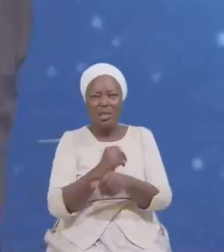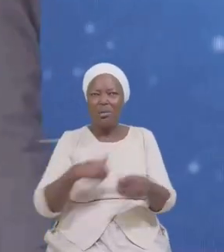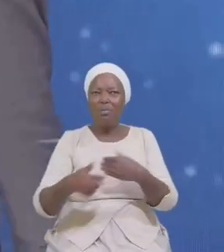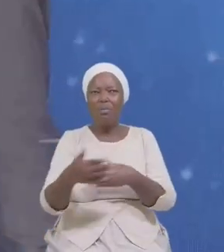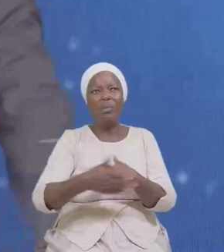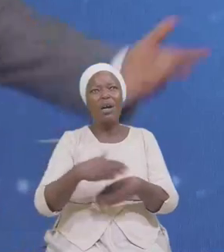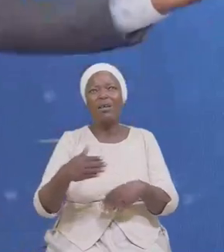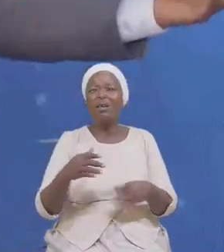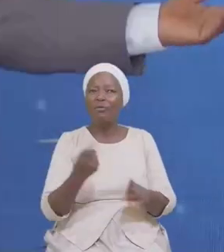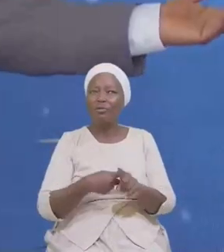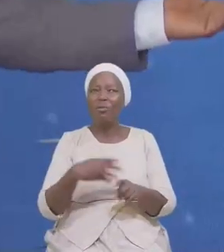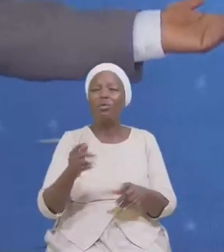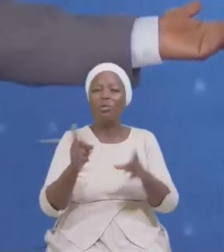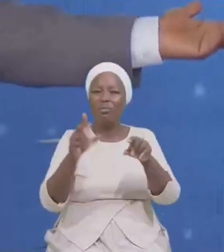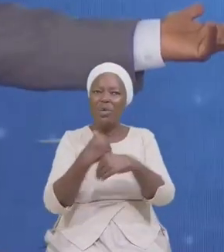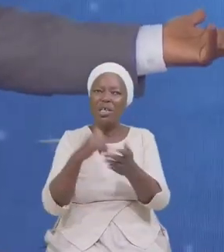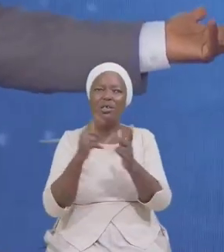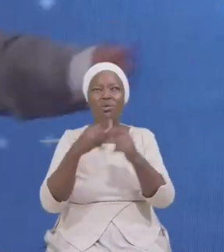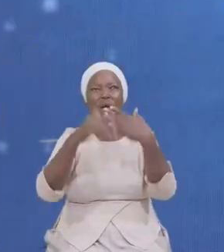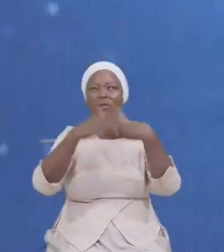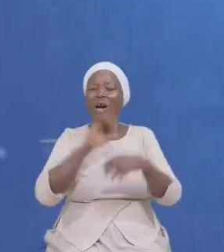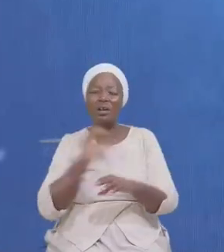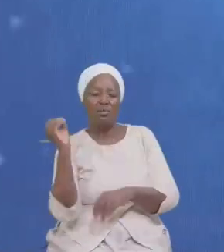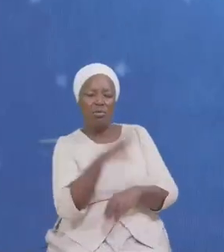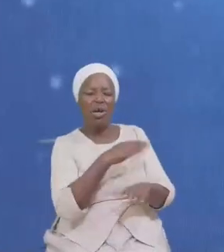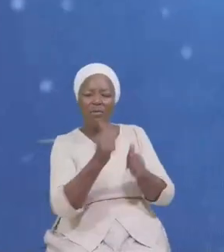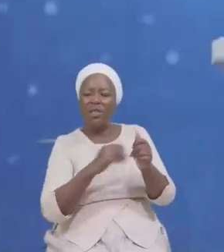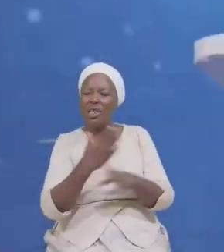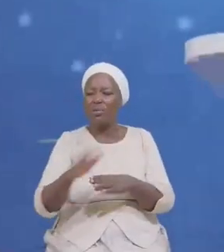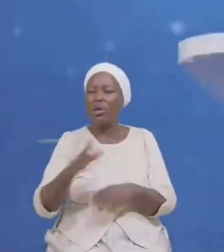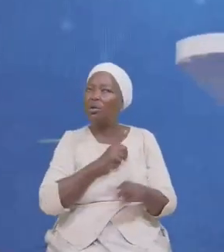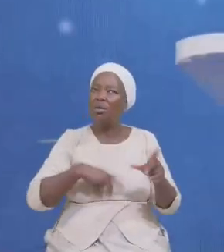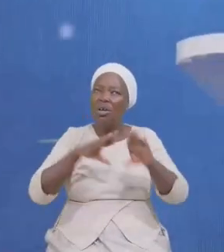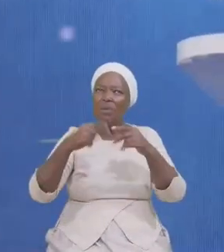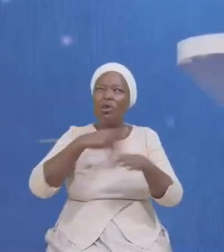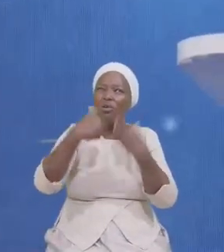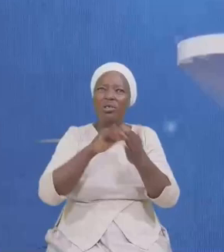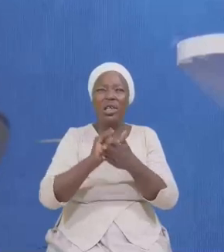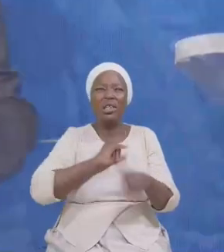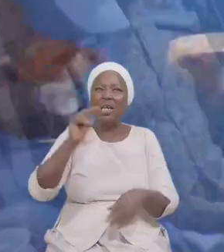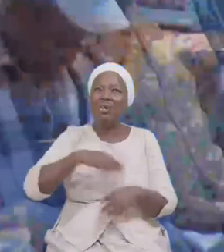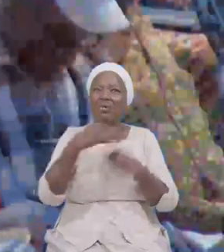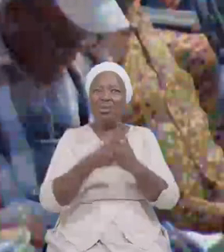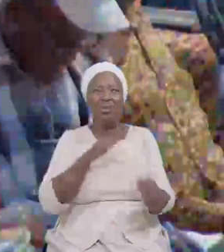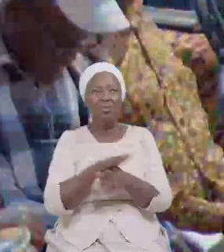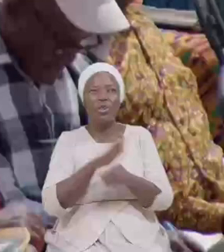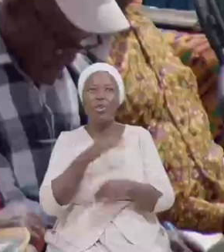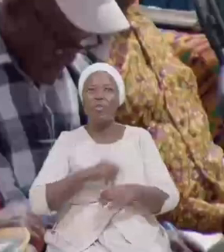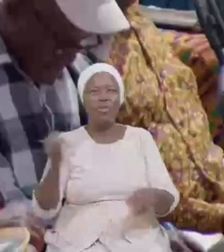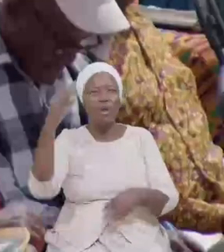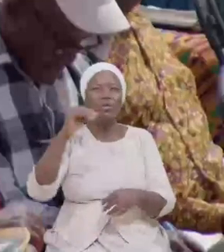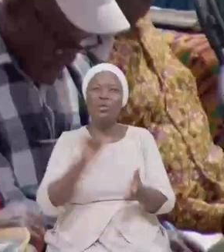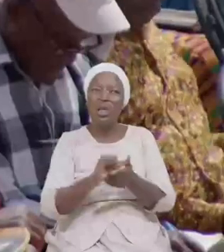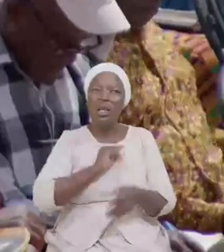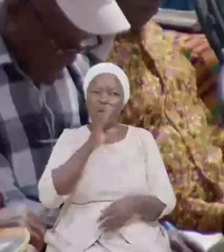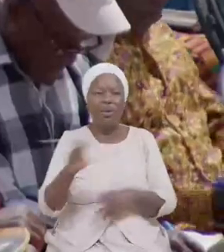me retenir quand Christ viendra, je rejette, Seigneur. Seigneur, donne-moi tout ce dont j'ai besoin, la suffisance de ta grâce, afin que je sois prêt en